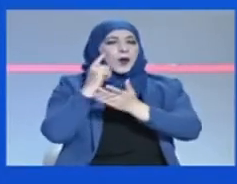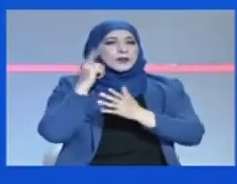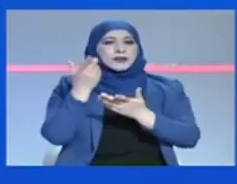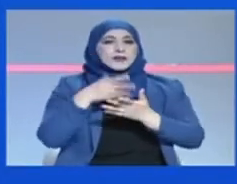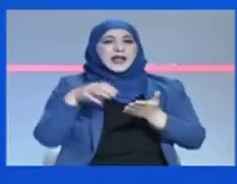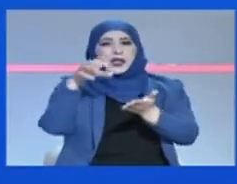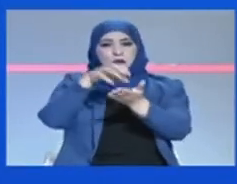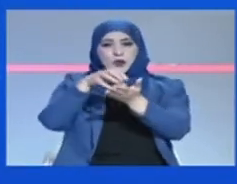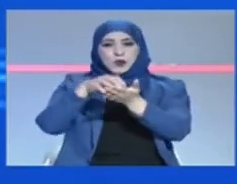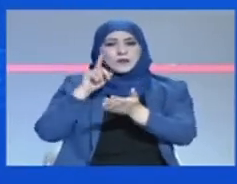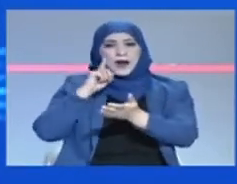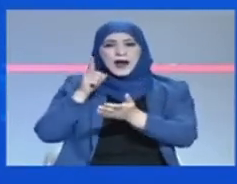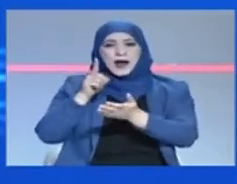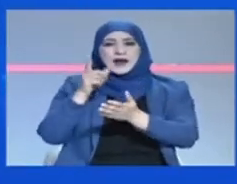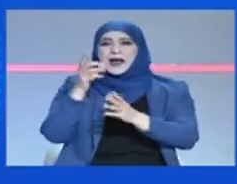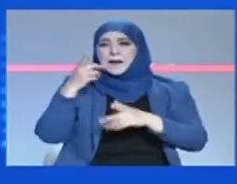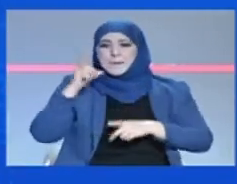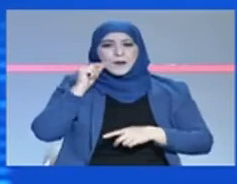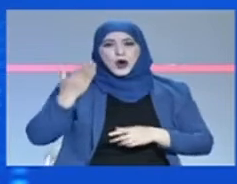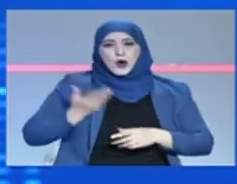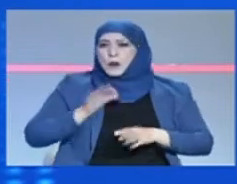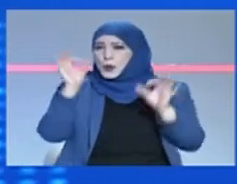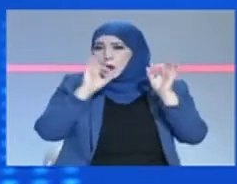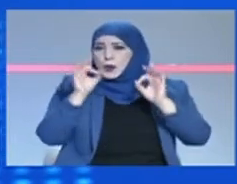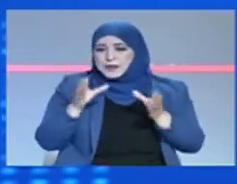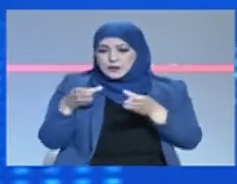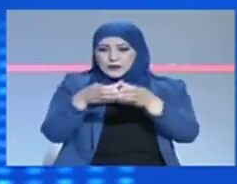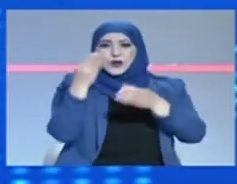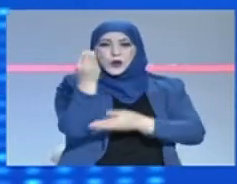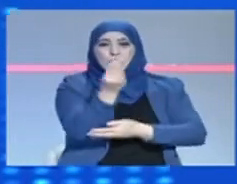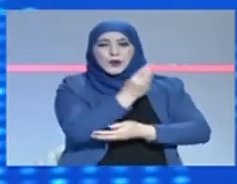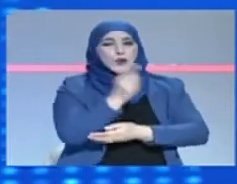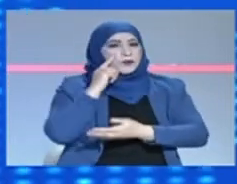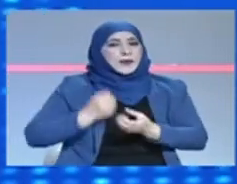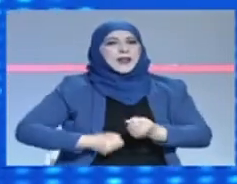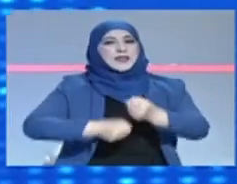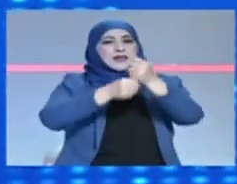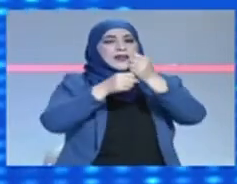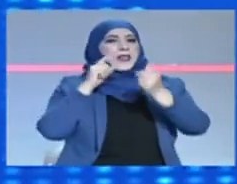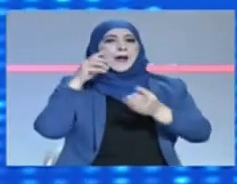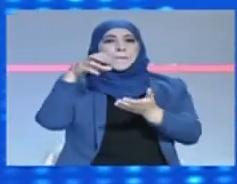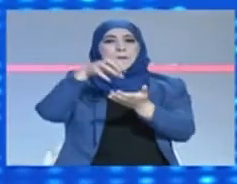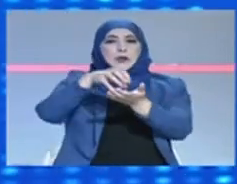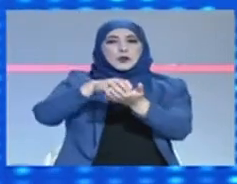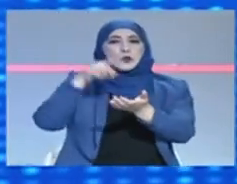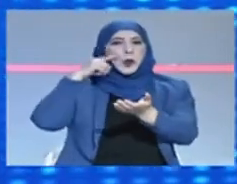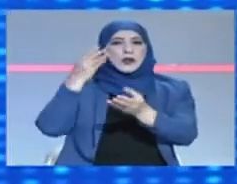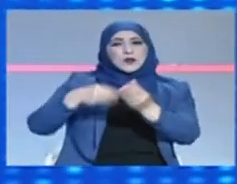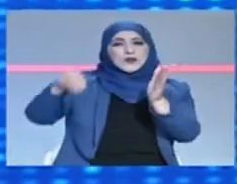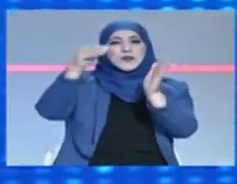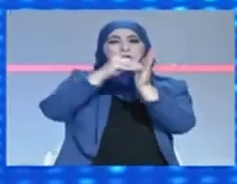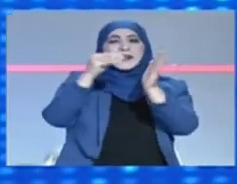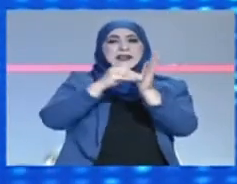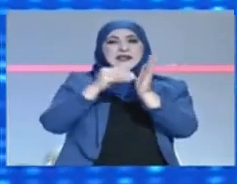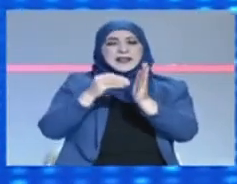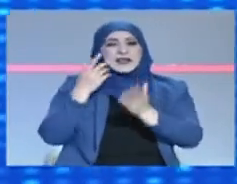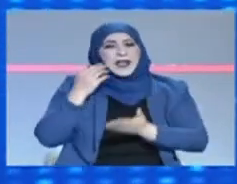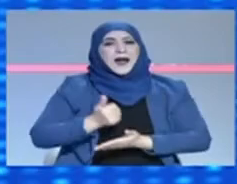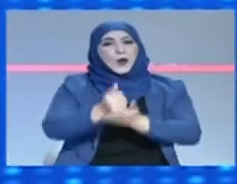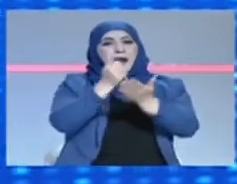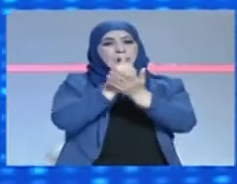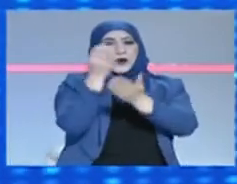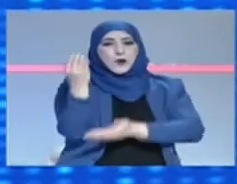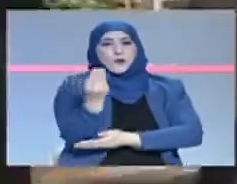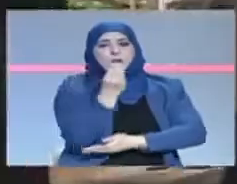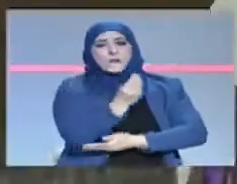الأطفال فاقدي السند بالمحرس، بادرة تضامنية لدعم القرية وتمكينها من مزيد الإحاطة بفاقدي السند من